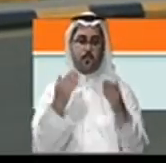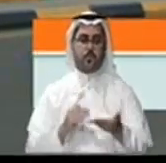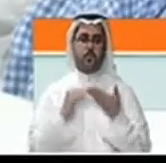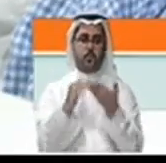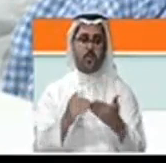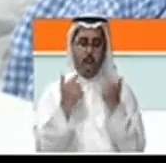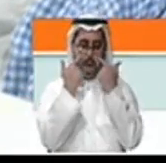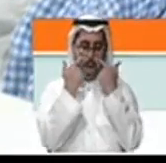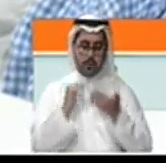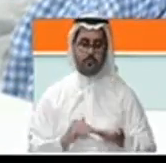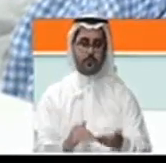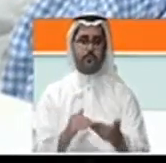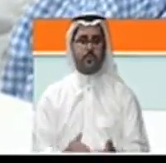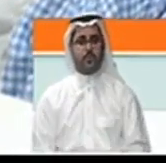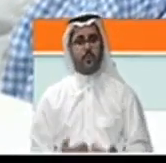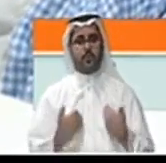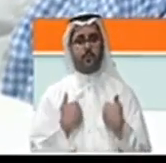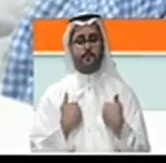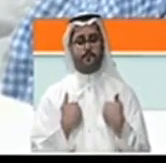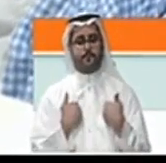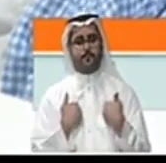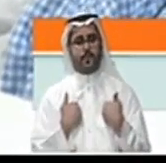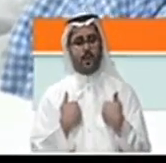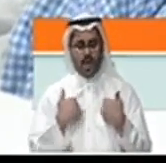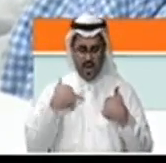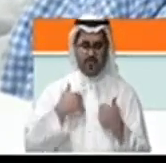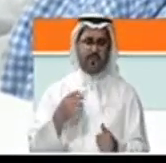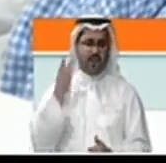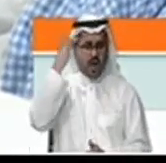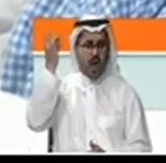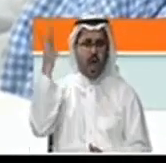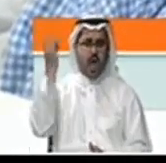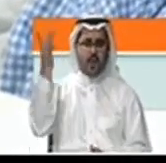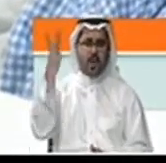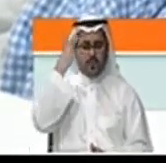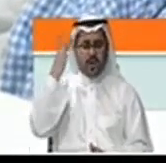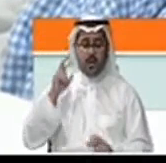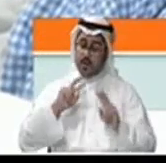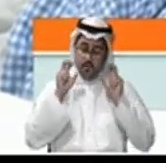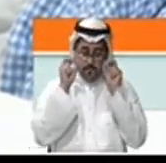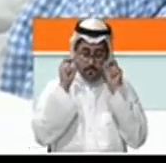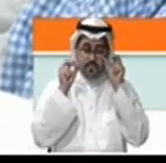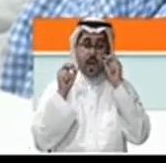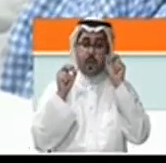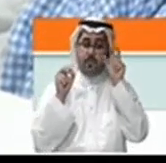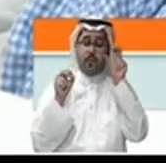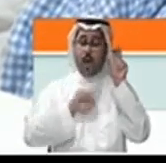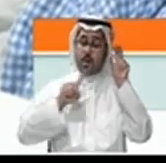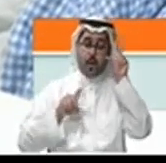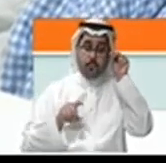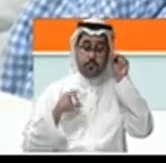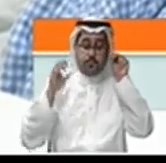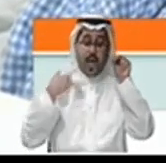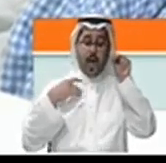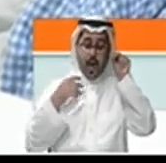حياة. مشكلة سرطان، شعرت بوجع في الرأس ولم أستطع فتح عيني اليسرى، أشعر